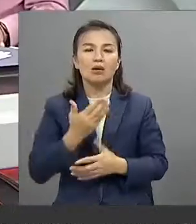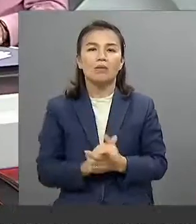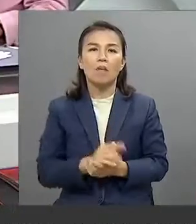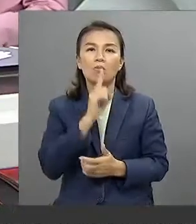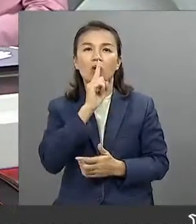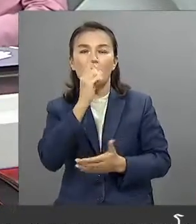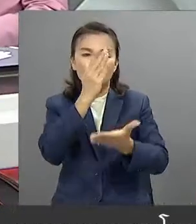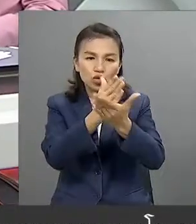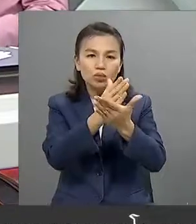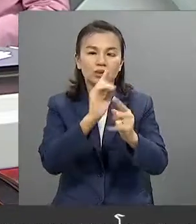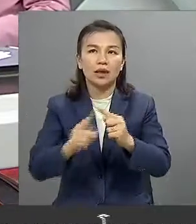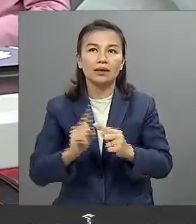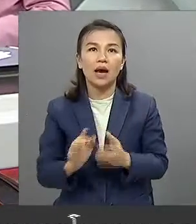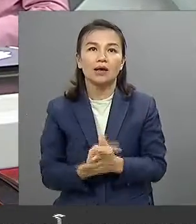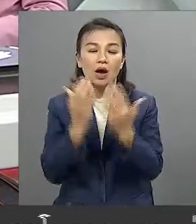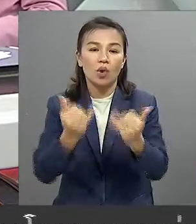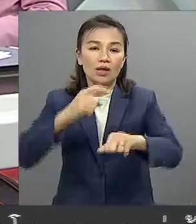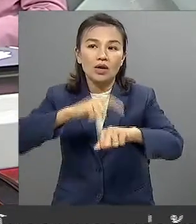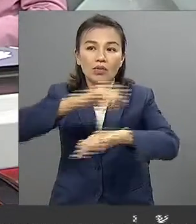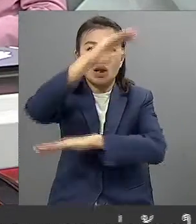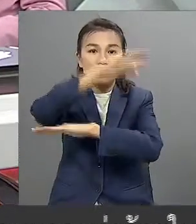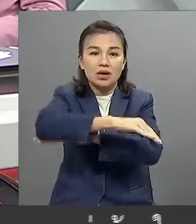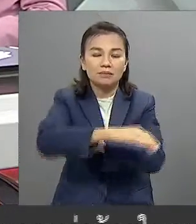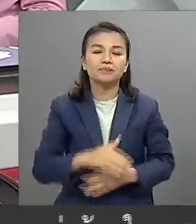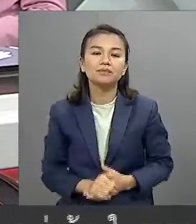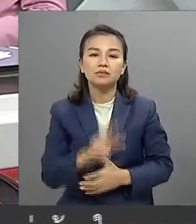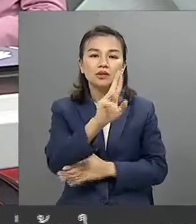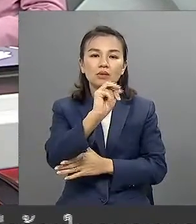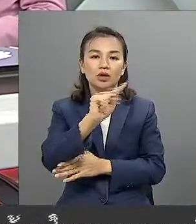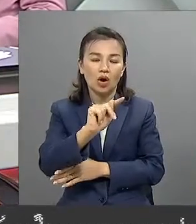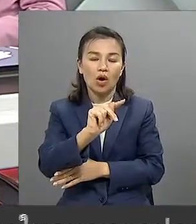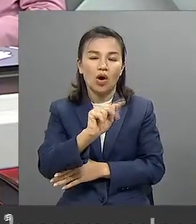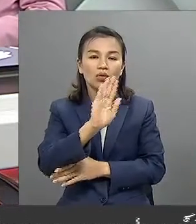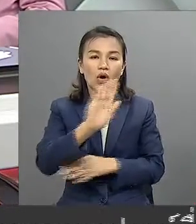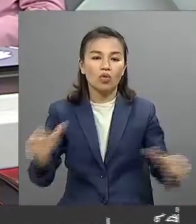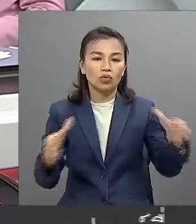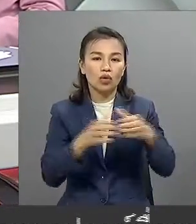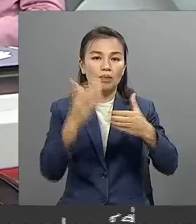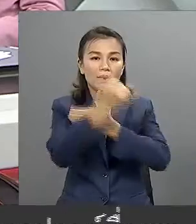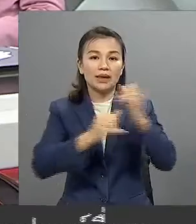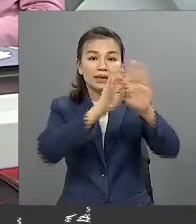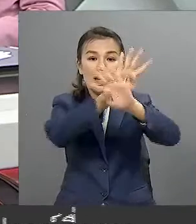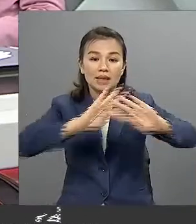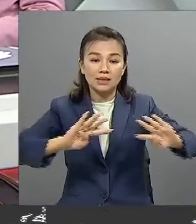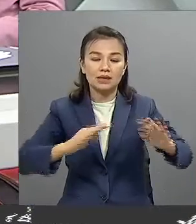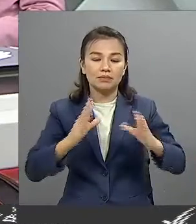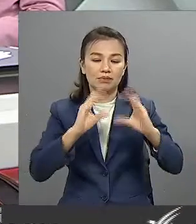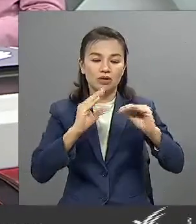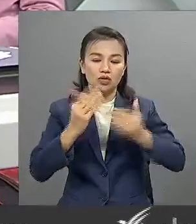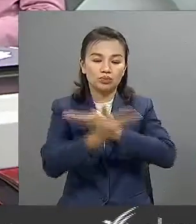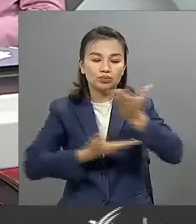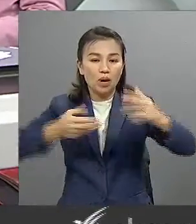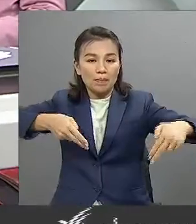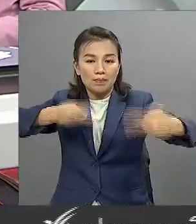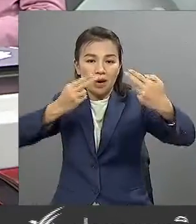แต่ช่วงในวันนี้นะคะตรีต่างประเทศอาเซียนก็จะเปิดการหารือนัดพิเศษกันขึ้นค่ะซึ่งค่ะแน่นอนว่าประเด็นการพูดคุยนะคงหนีไม่พ้น